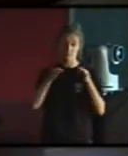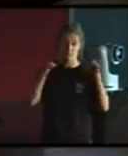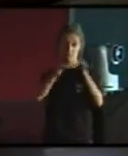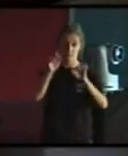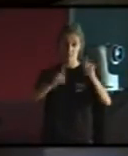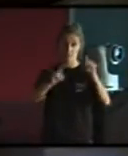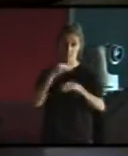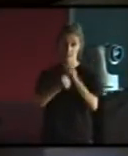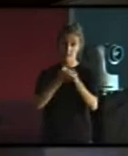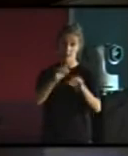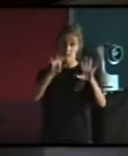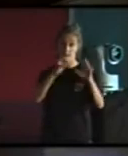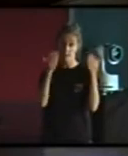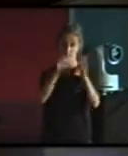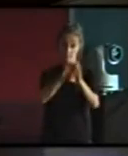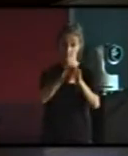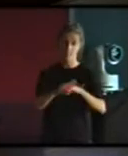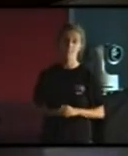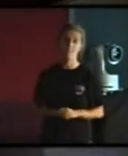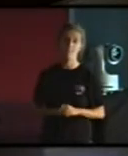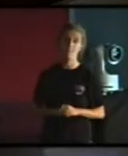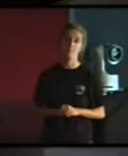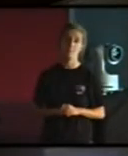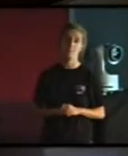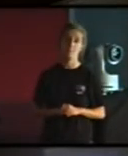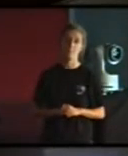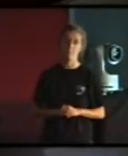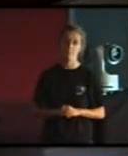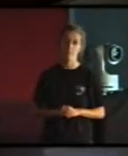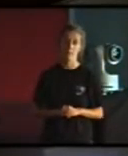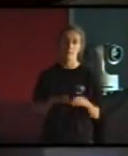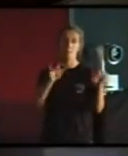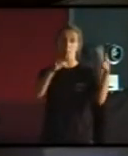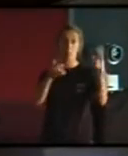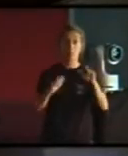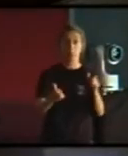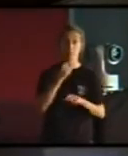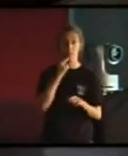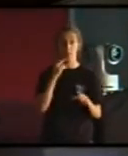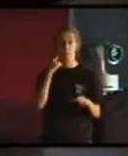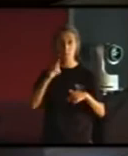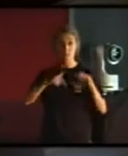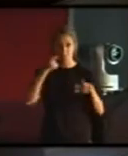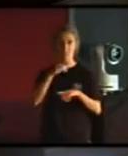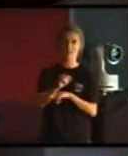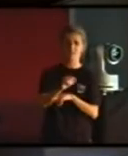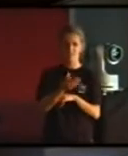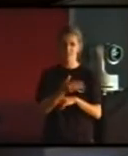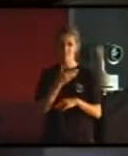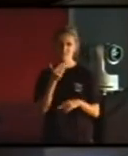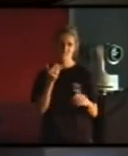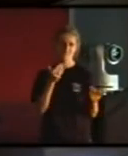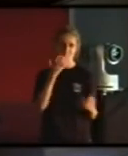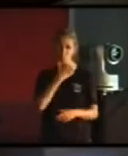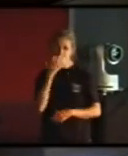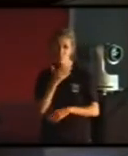au début des années 90. Évidemment, elle est tombée à l'abandon, donc qui passe devant s'aperçoit qu'elle est moche, elle est sale, elle est abîmée.